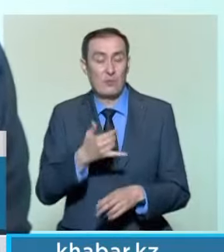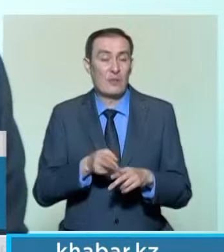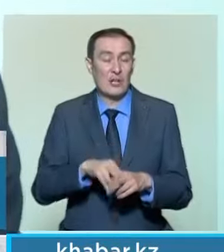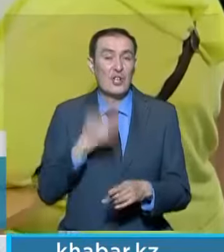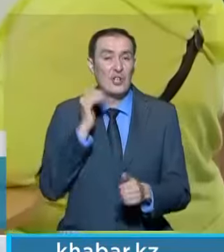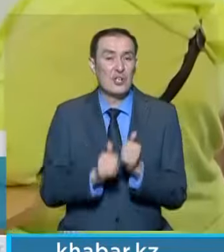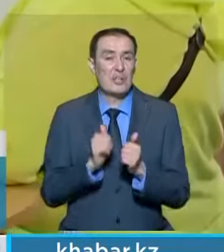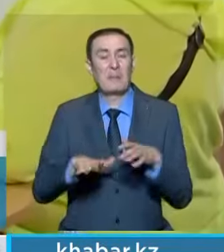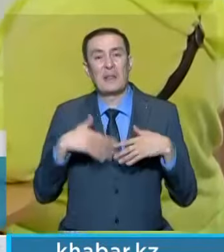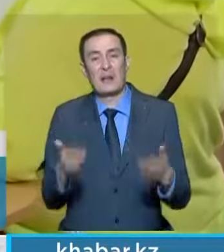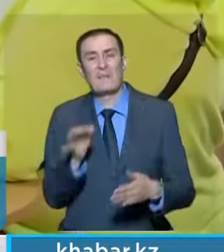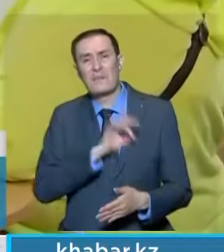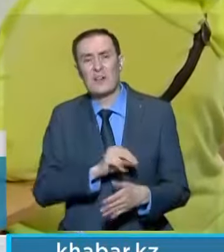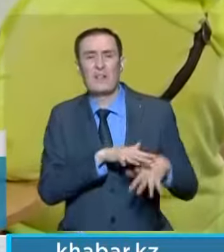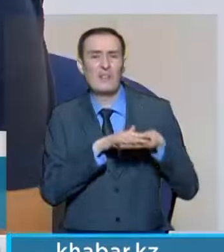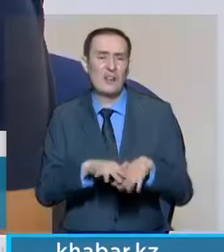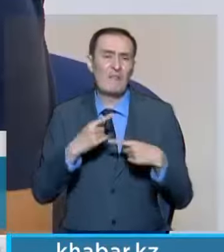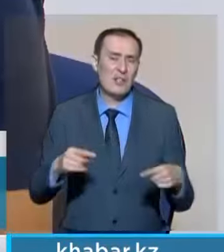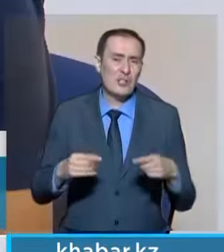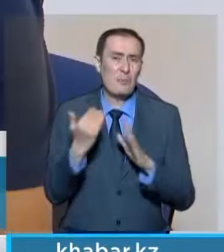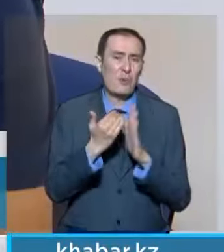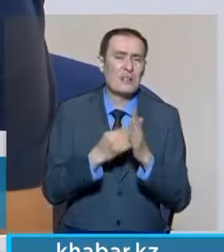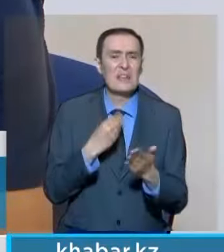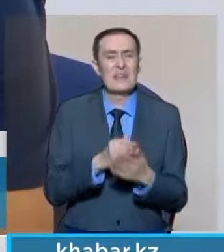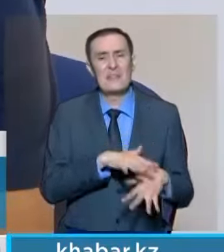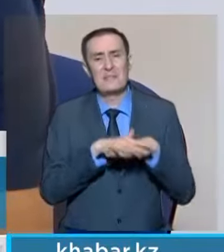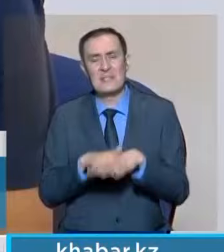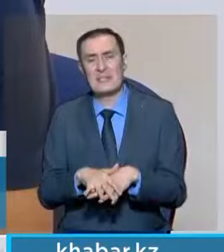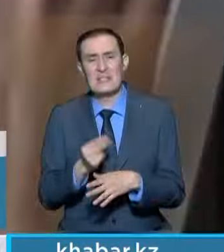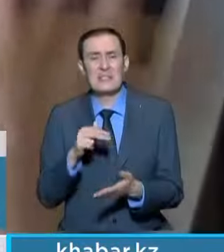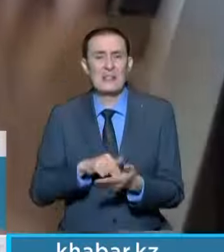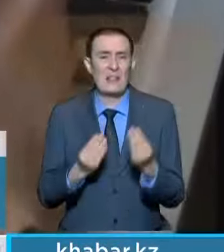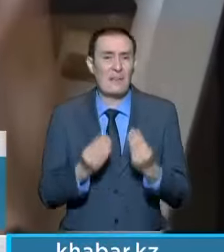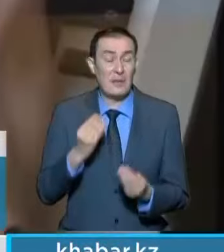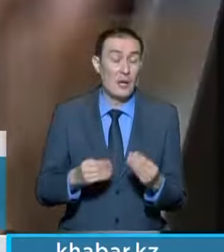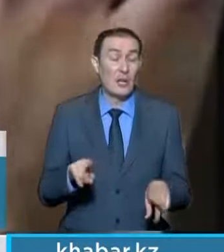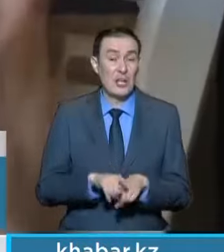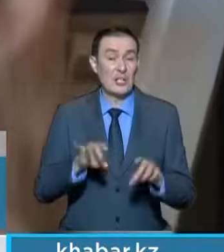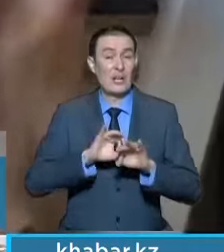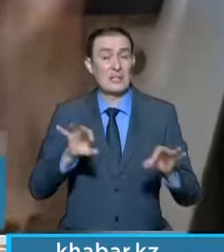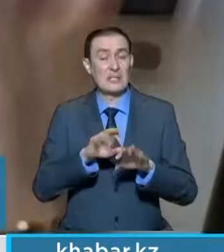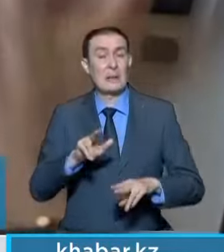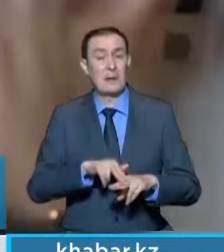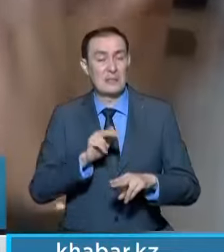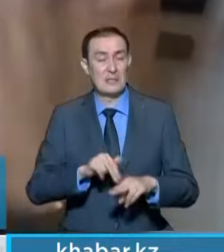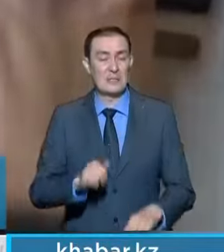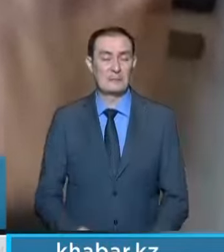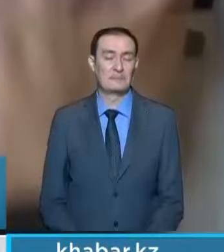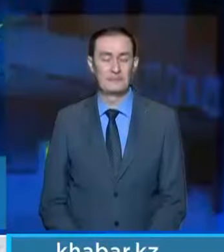мошенники часто предлагают выгодные вложения в различные проекты, инвестиции, биржи и ставки, рассказали на брифинге полицейские.